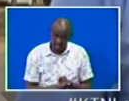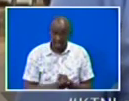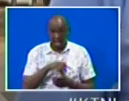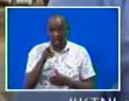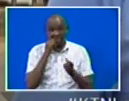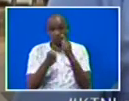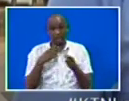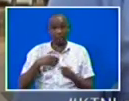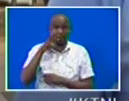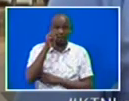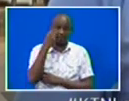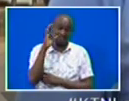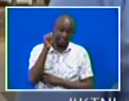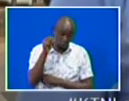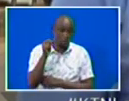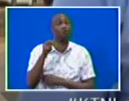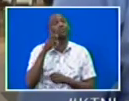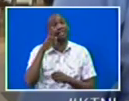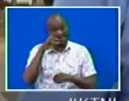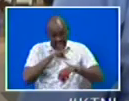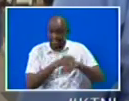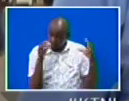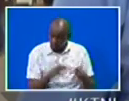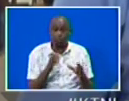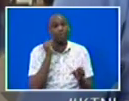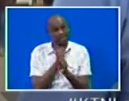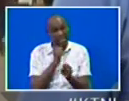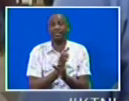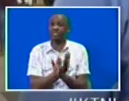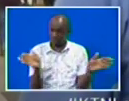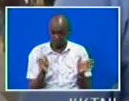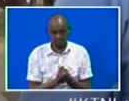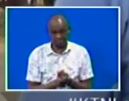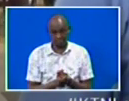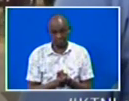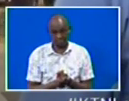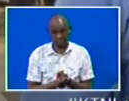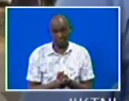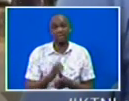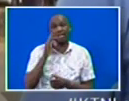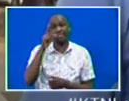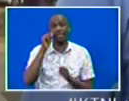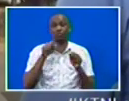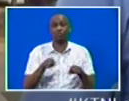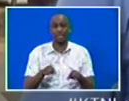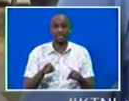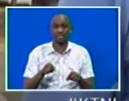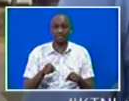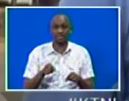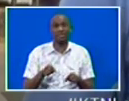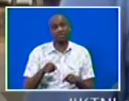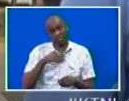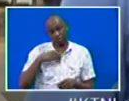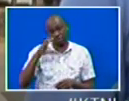serikali ya NASA akisema kwamba ni serikali ambayo itahakikisha uwazi. Robert Wanyonyi, KTN Leo, katika mji